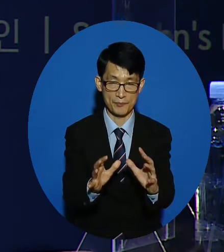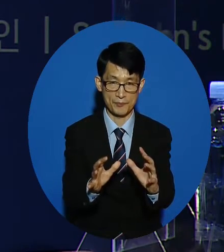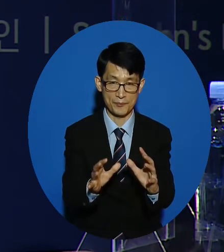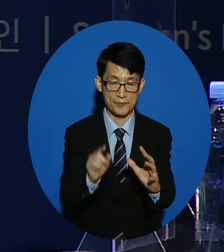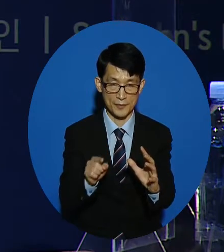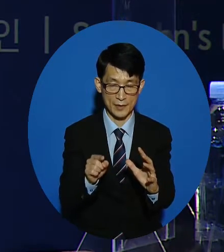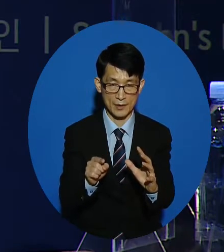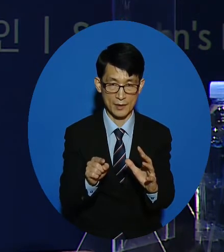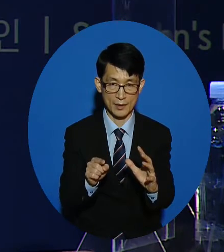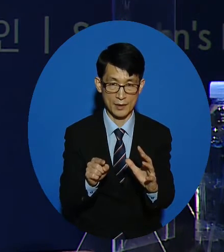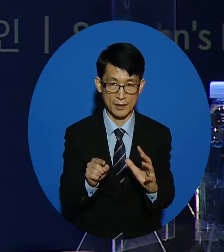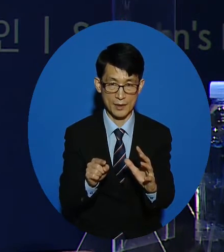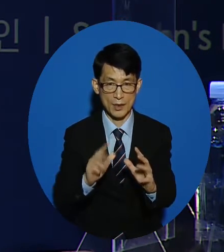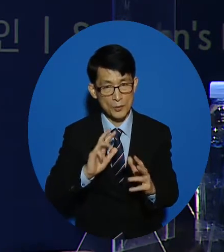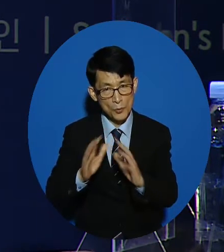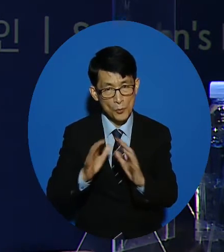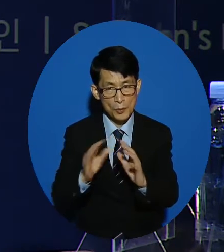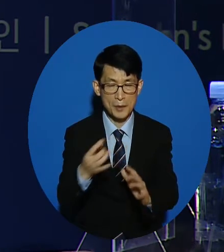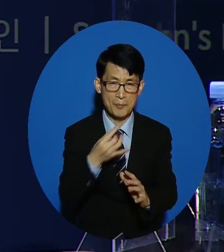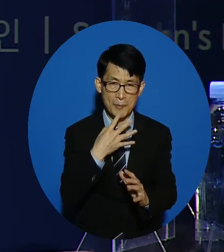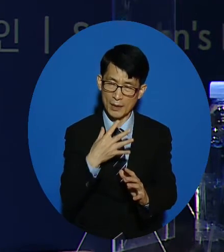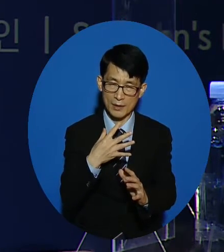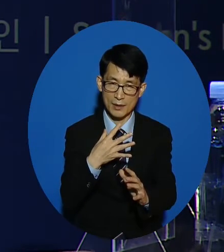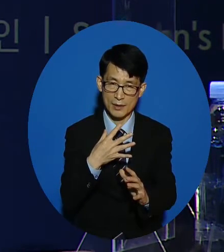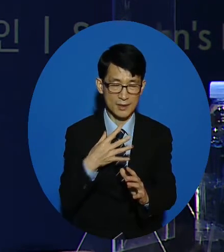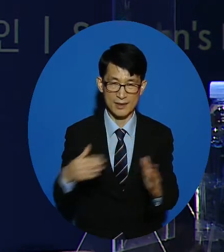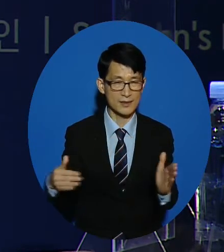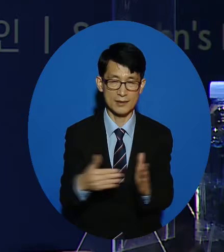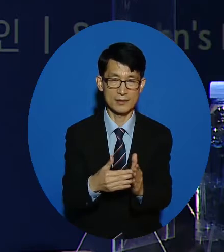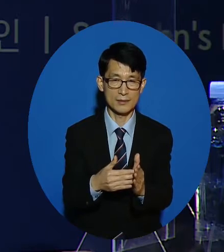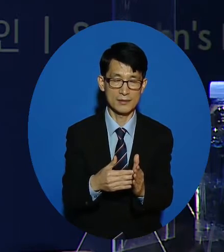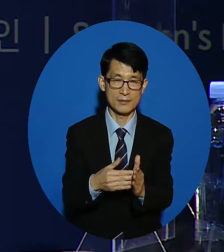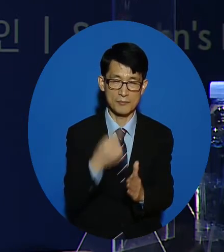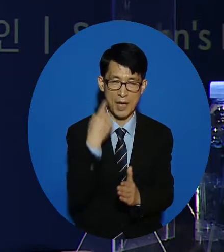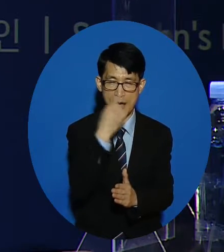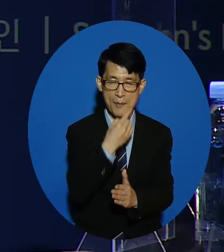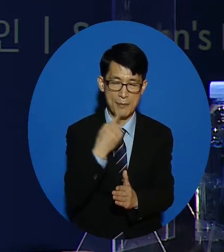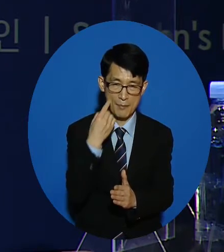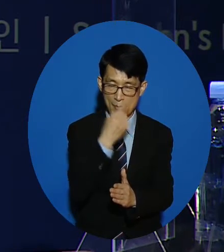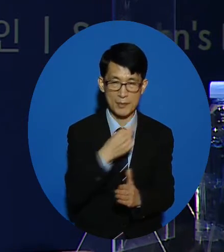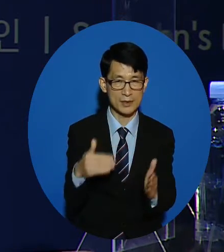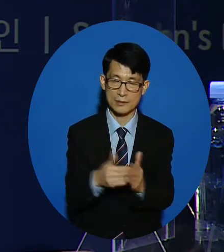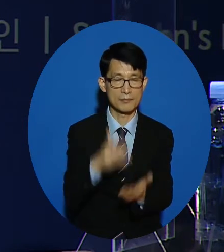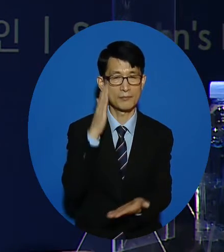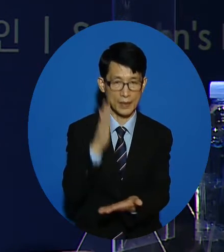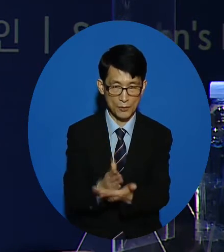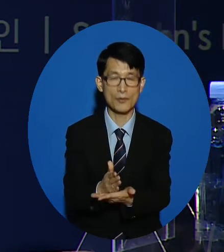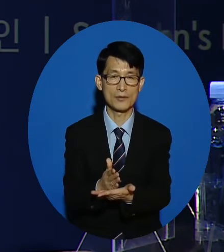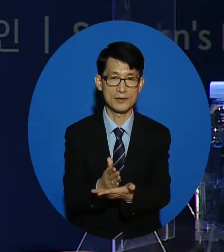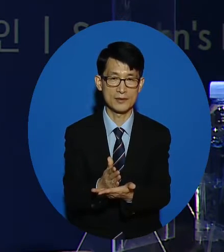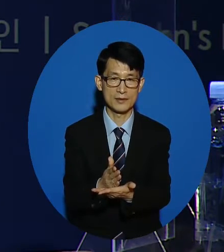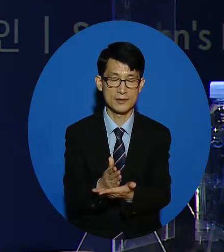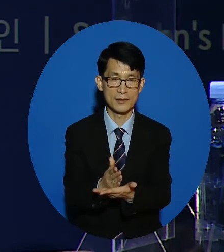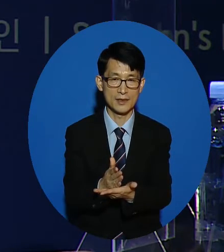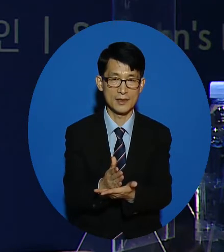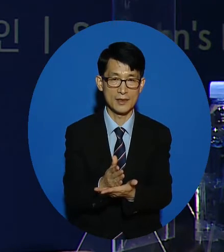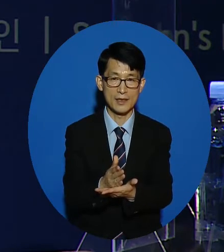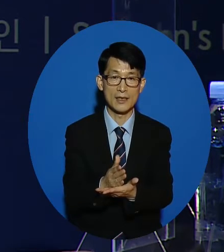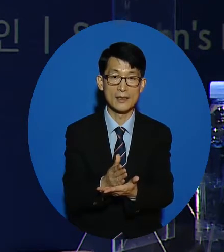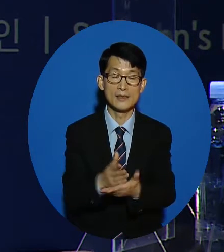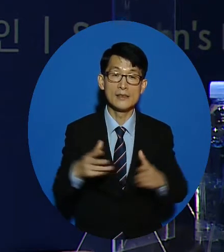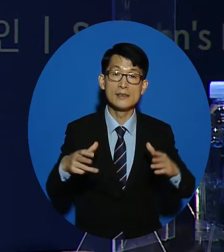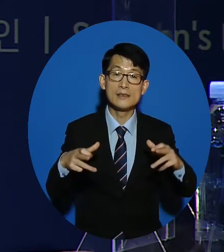프린터위에서 그치지 않고 지속적으로 이곳에 장애인 주무과나